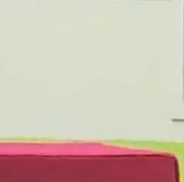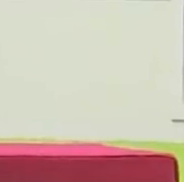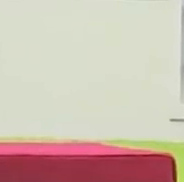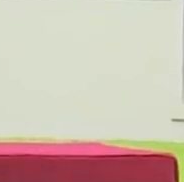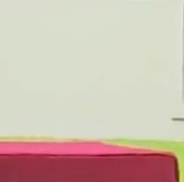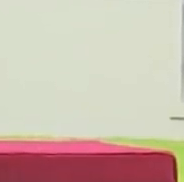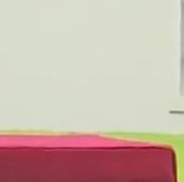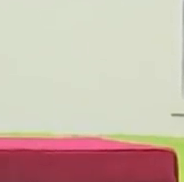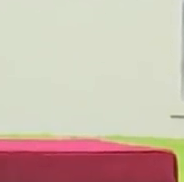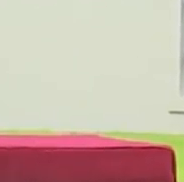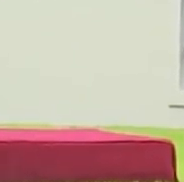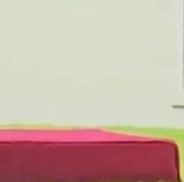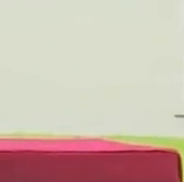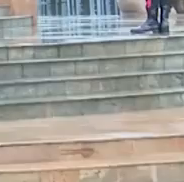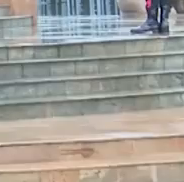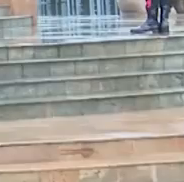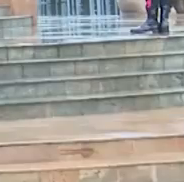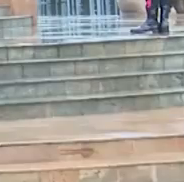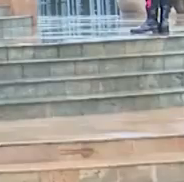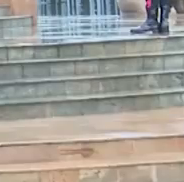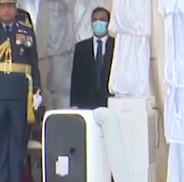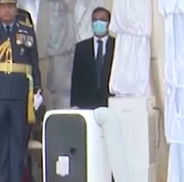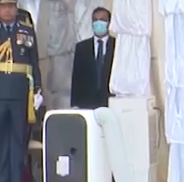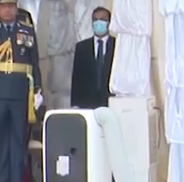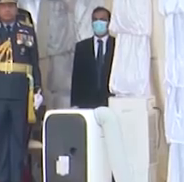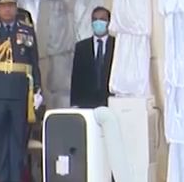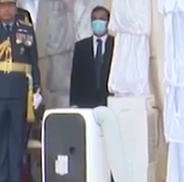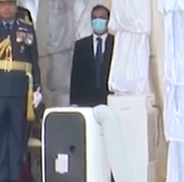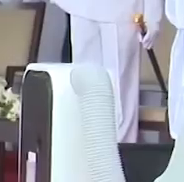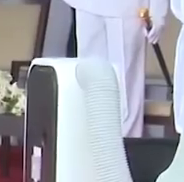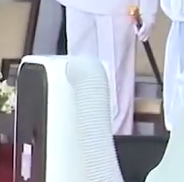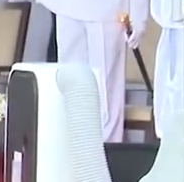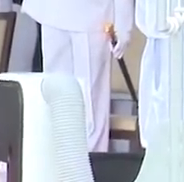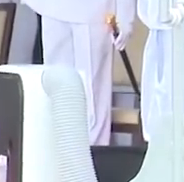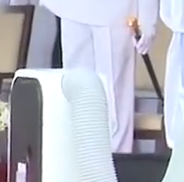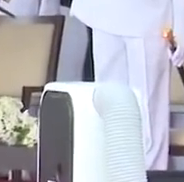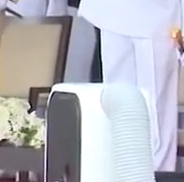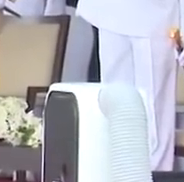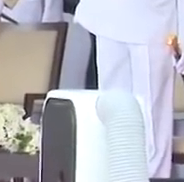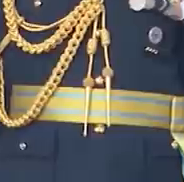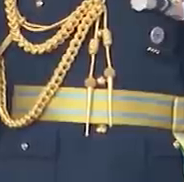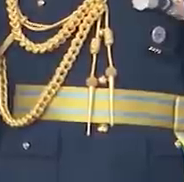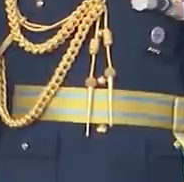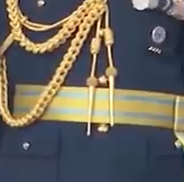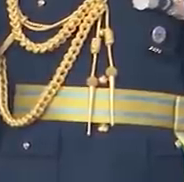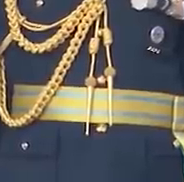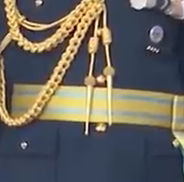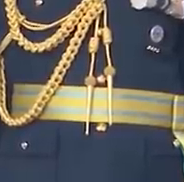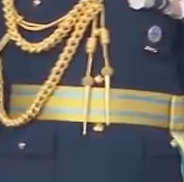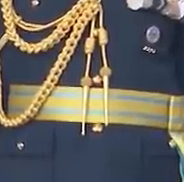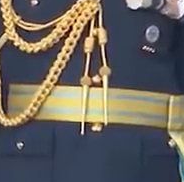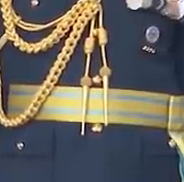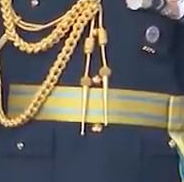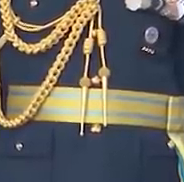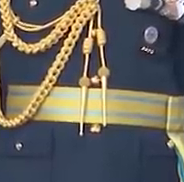මෙම අවස්ථාවට ආරක්ෂක ලේකම් ජෙනරල් කමල් ගුණරත්න, මහජන ආරක්ෂක අමාත්‍යාංශ ලේකම් මේජර් ජෙනරල් ජගත් අල්විස්, ආරක්ෂක මණ්ඩලික ප්‍රධානි යුද